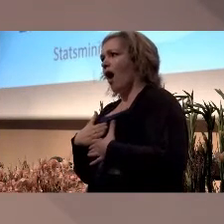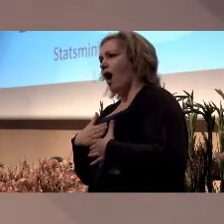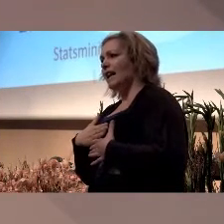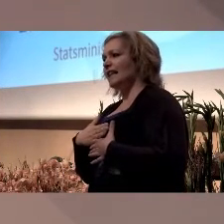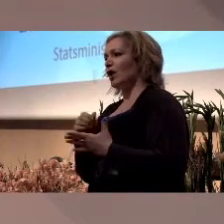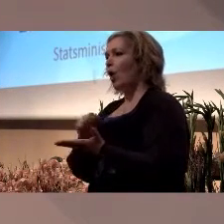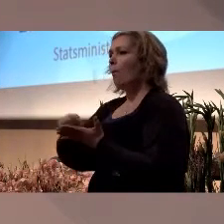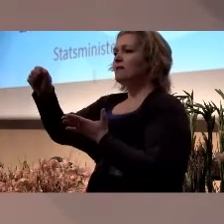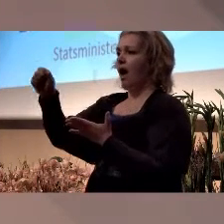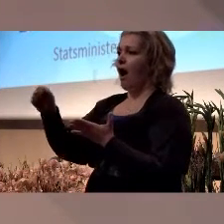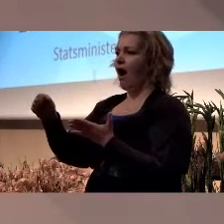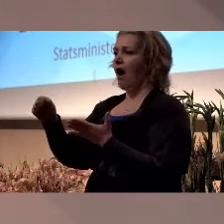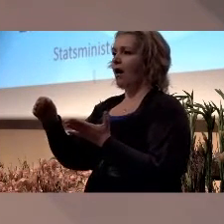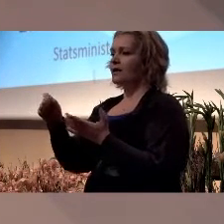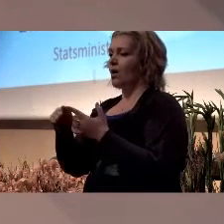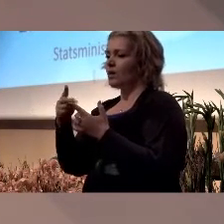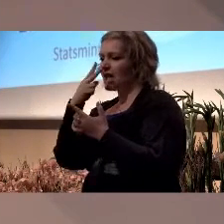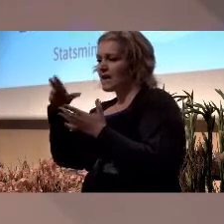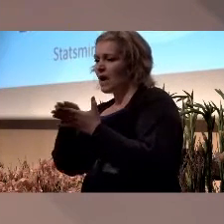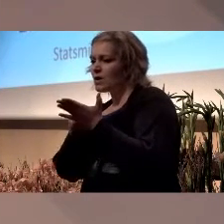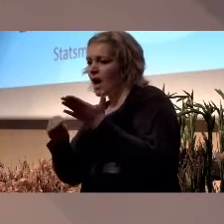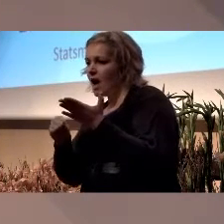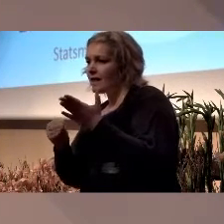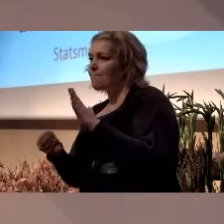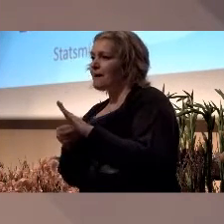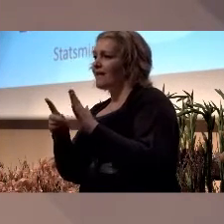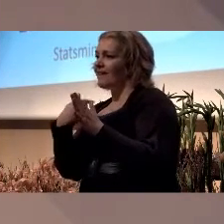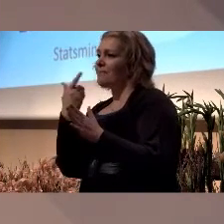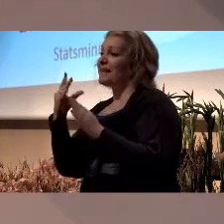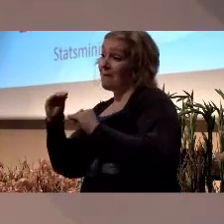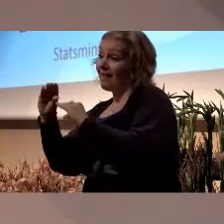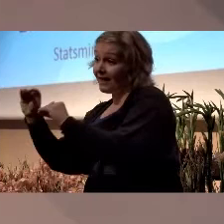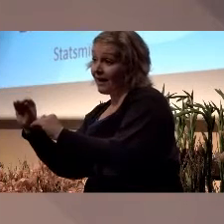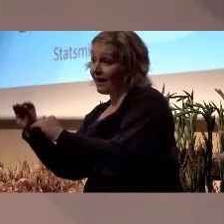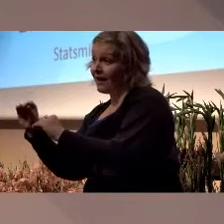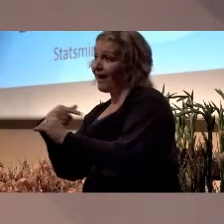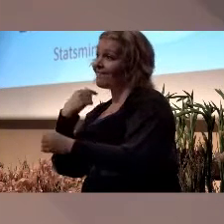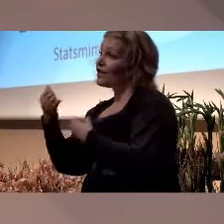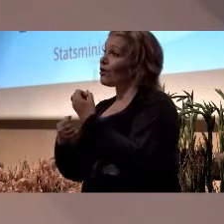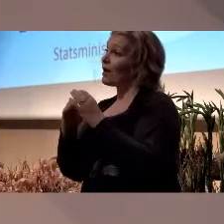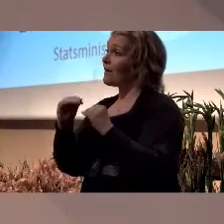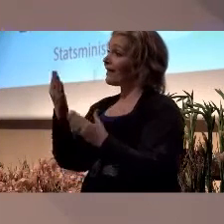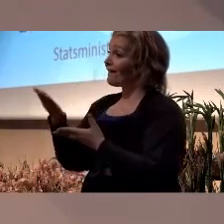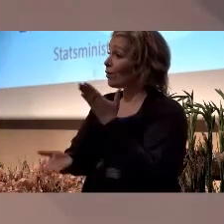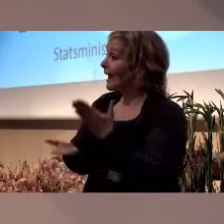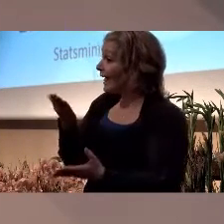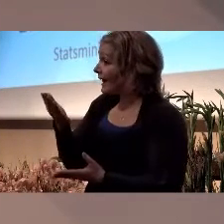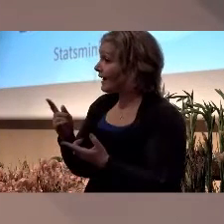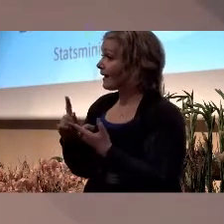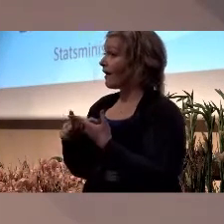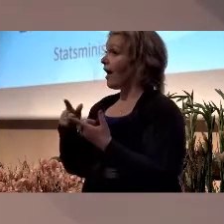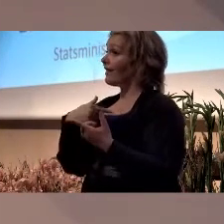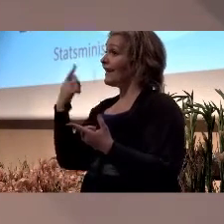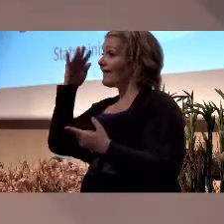oppslag, åpenhet om resultater, bidrar til at vi blir bedre. At vi gjør bedre vurderinger,